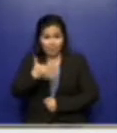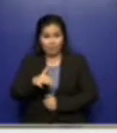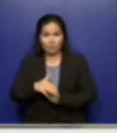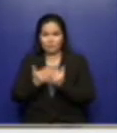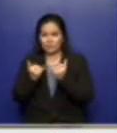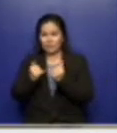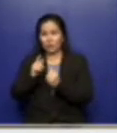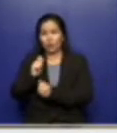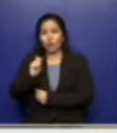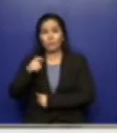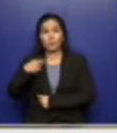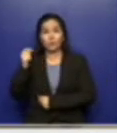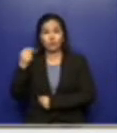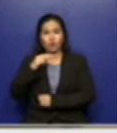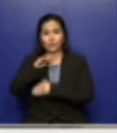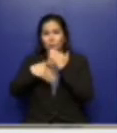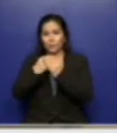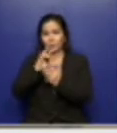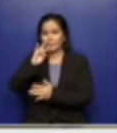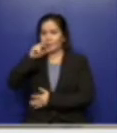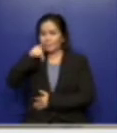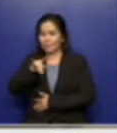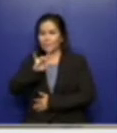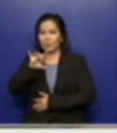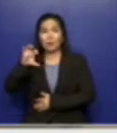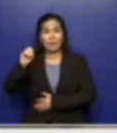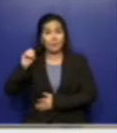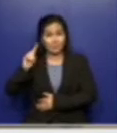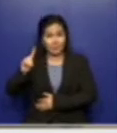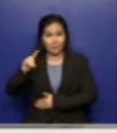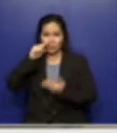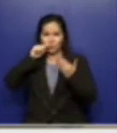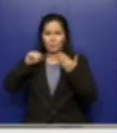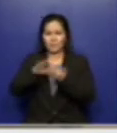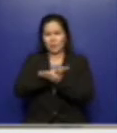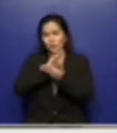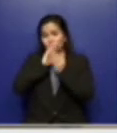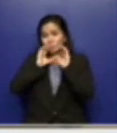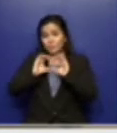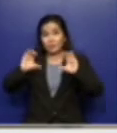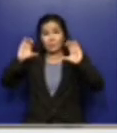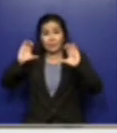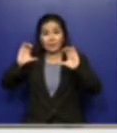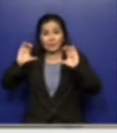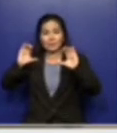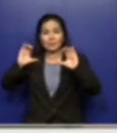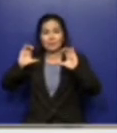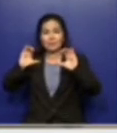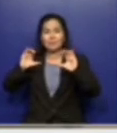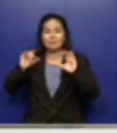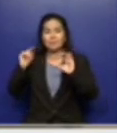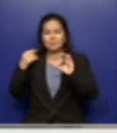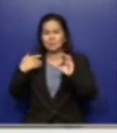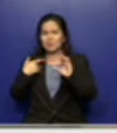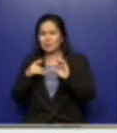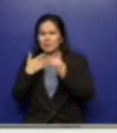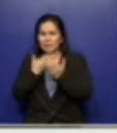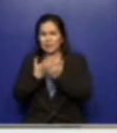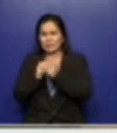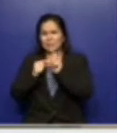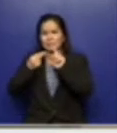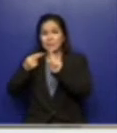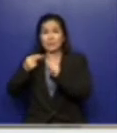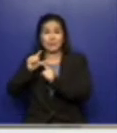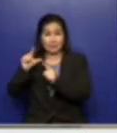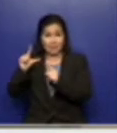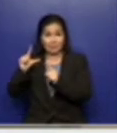ประเทศมีทั้งหมด 7,851 แห่งหากรัฐบาลไม่แปรยติแล้วก็ไปนำเงิน 10,000 ล้านเนี่ยร